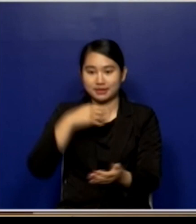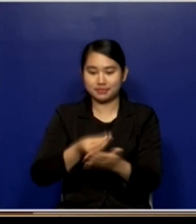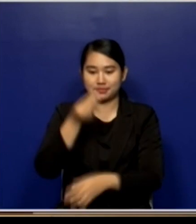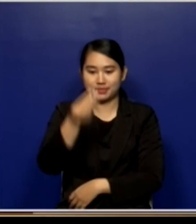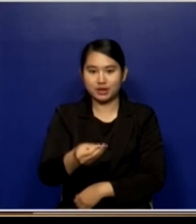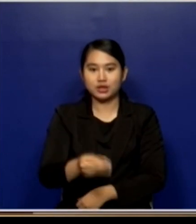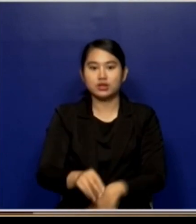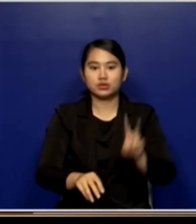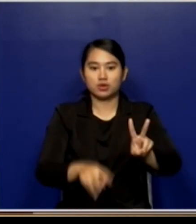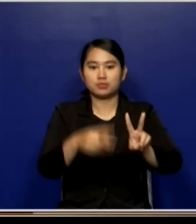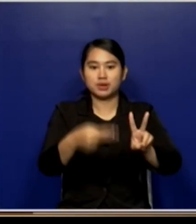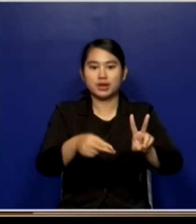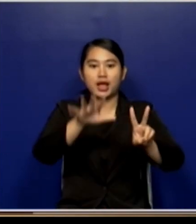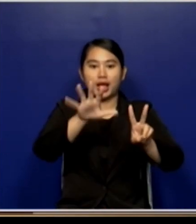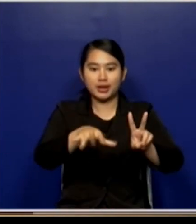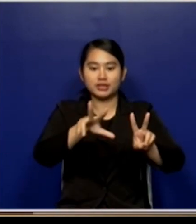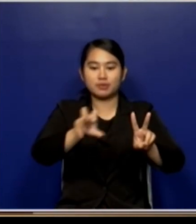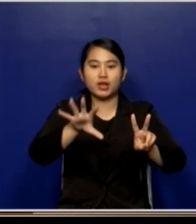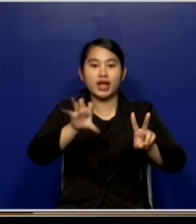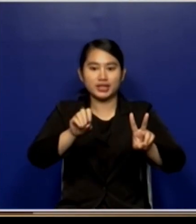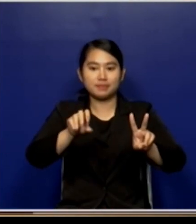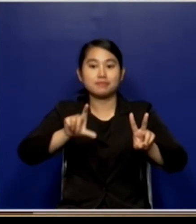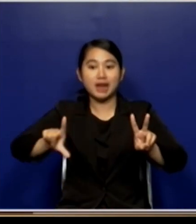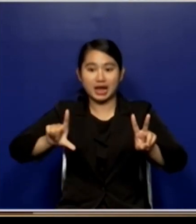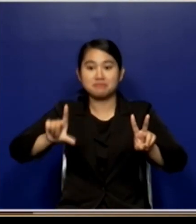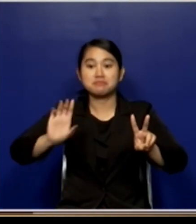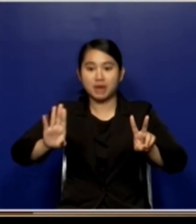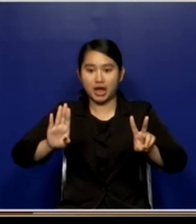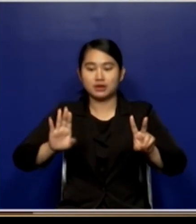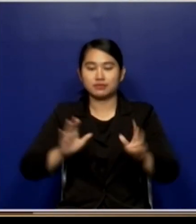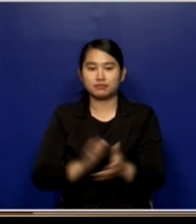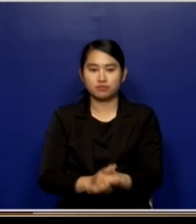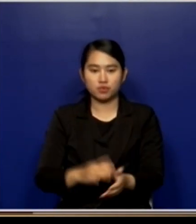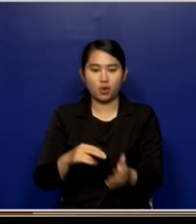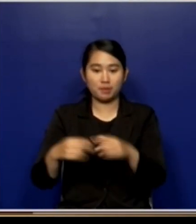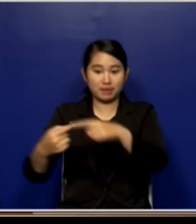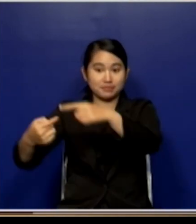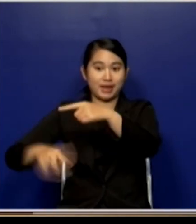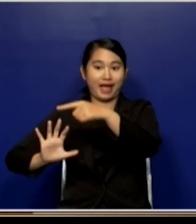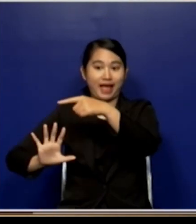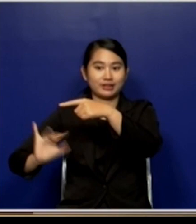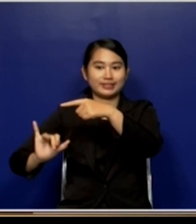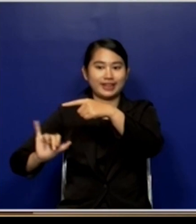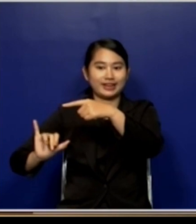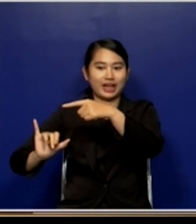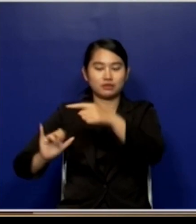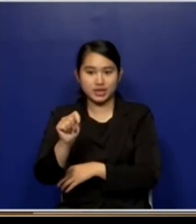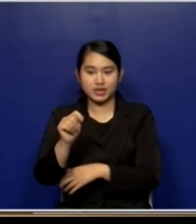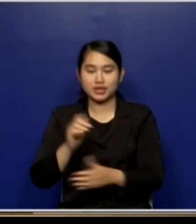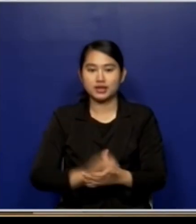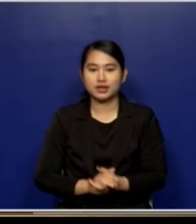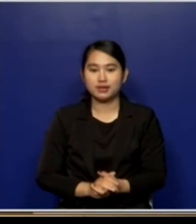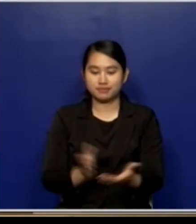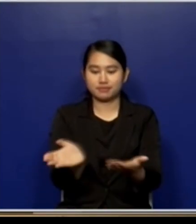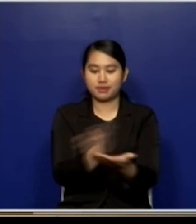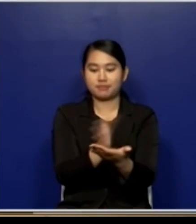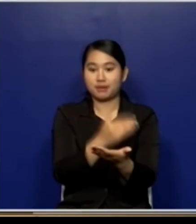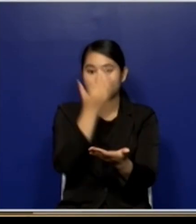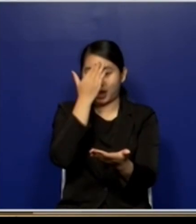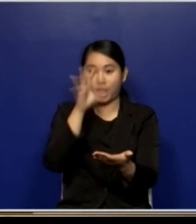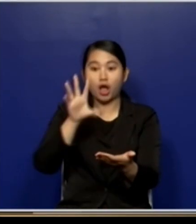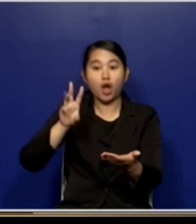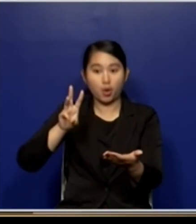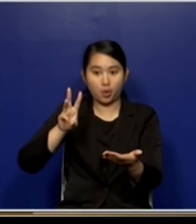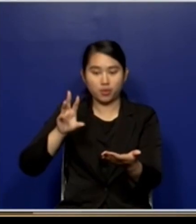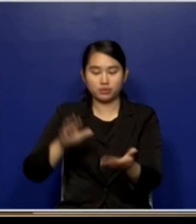25,000 50ล้านบาทครับนี่ยังไม่รวม 5รายการนะคะที่ยังประเมินมูลค่าไม่ได้บริษัท